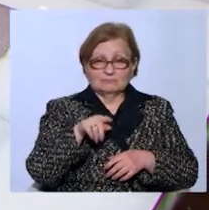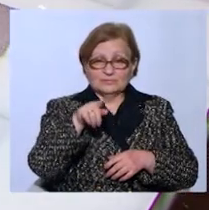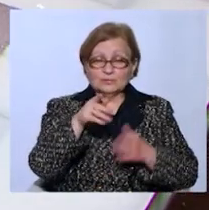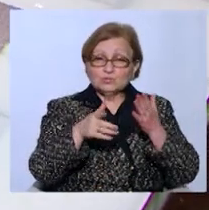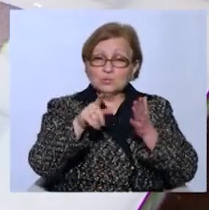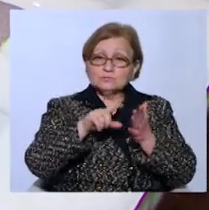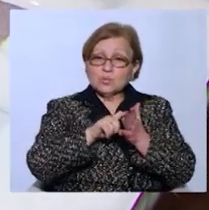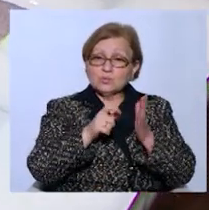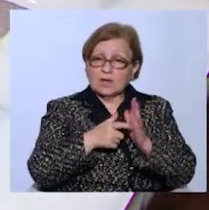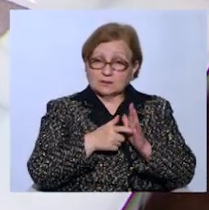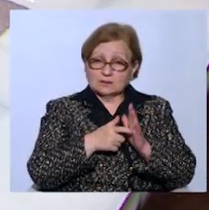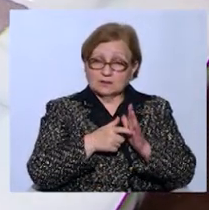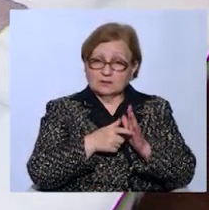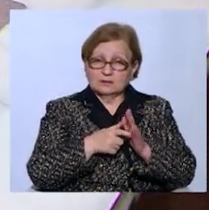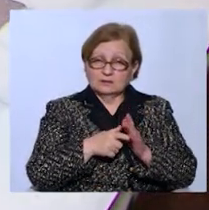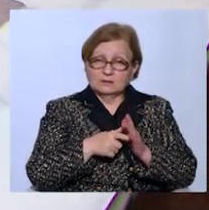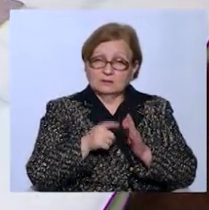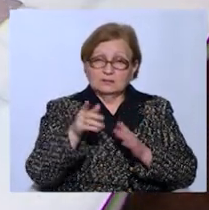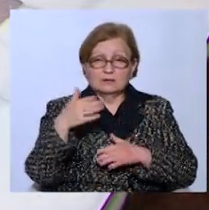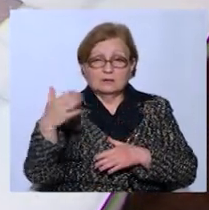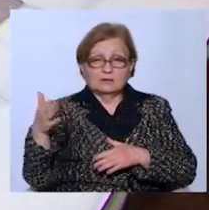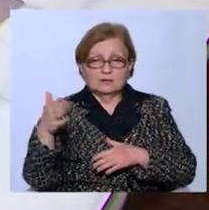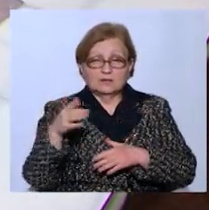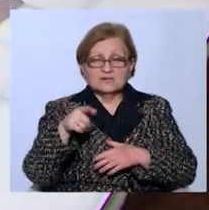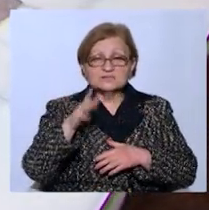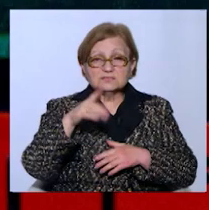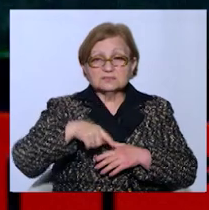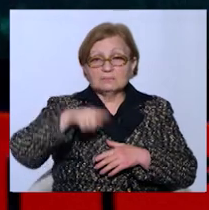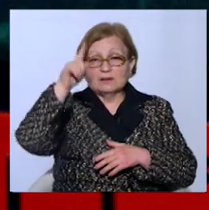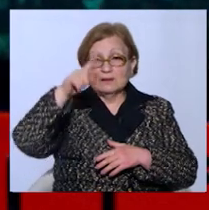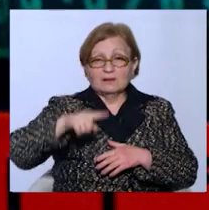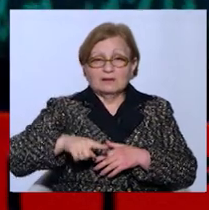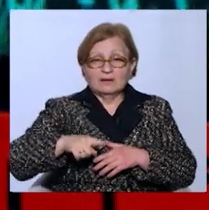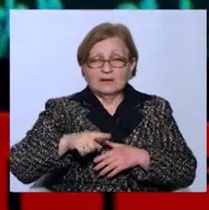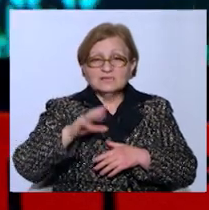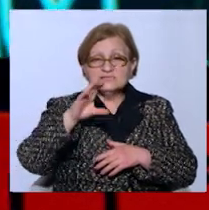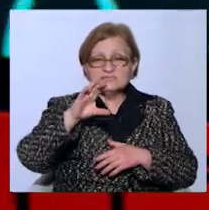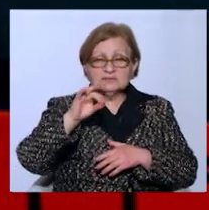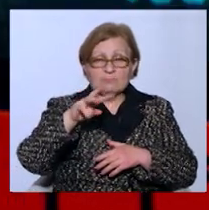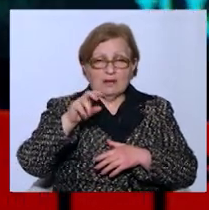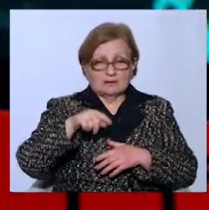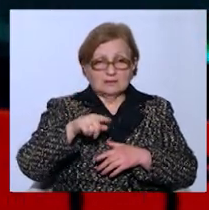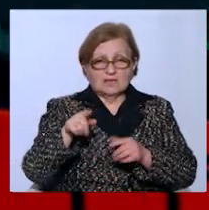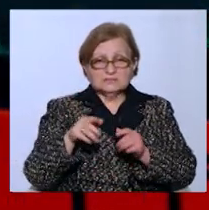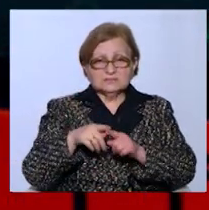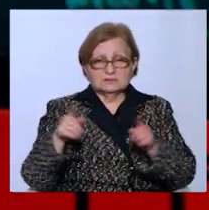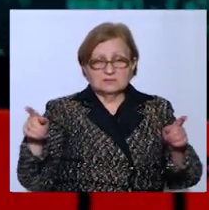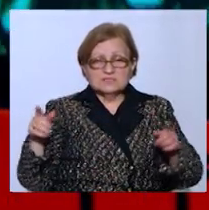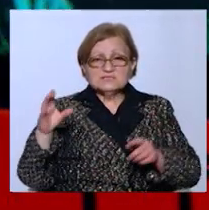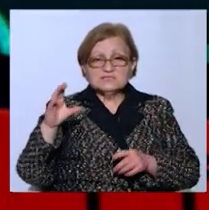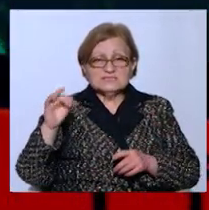ოთახი, აი ეს რა იქნება? ეს იქნება ოთახის სიმაღლე. ეს იქნება ოთახის სიგანე, ეს იქნება ოთახის